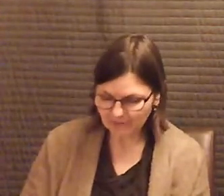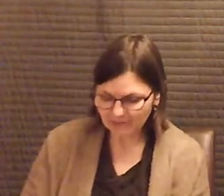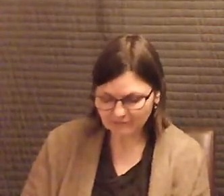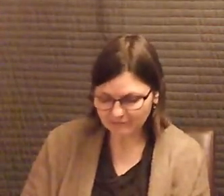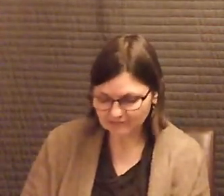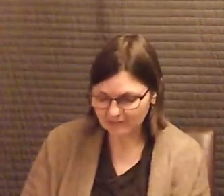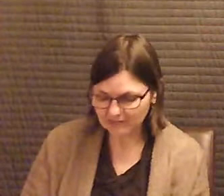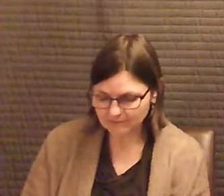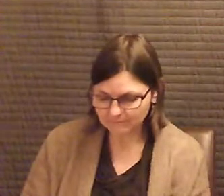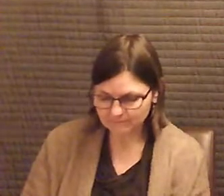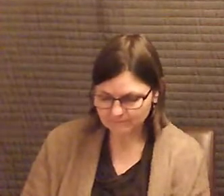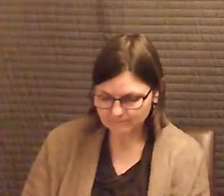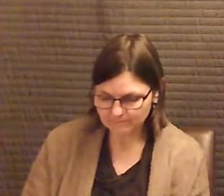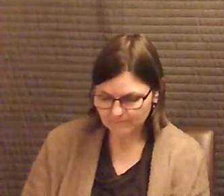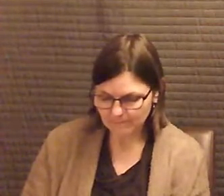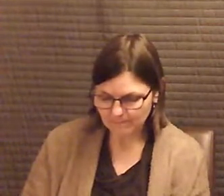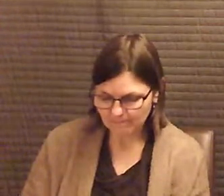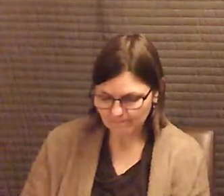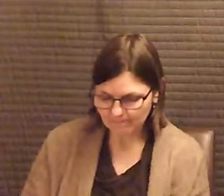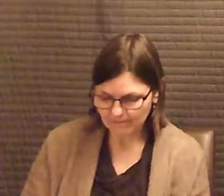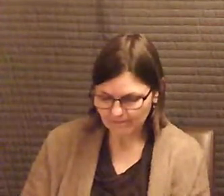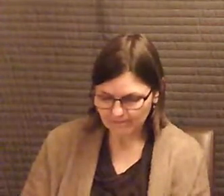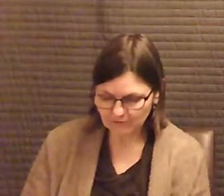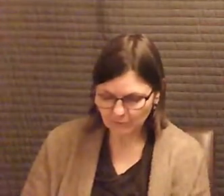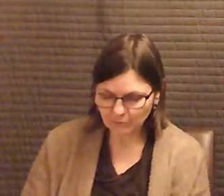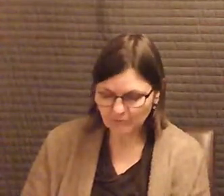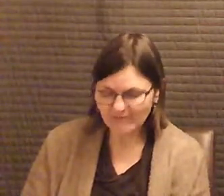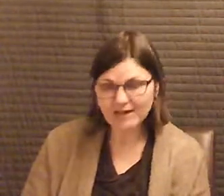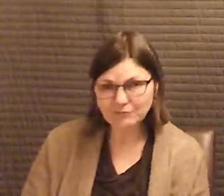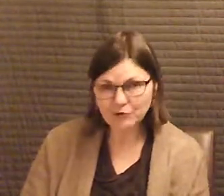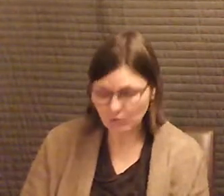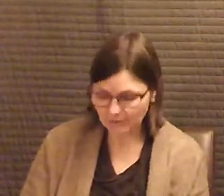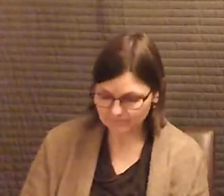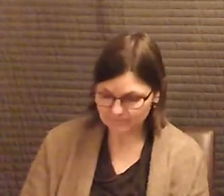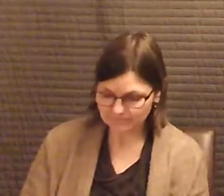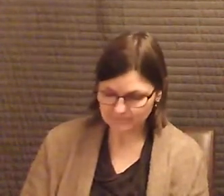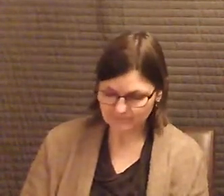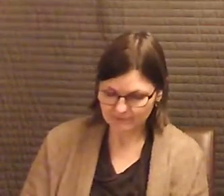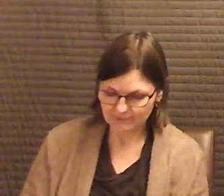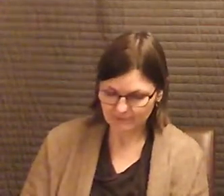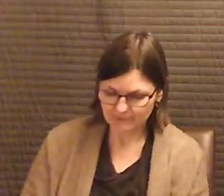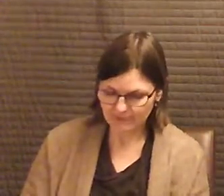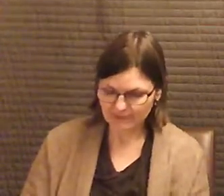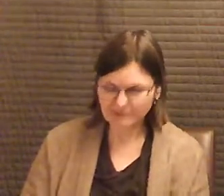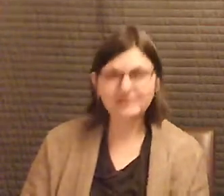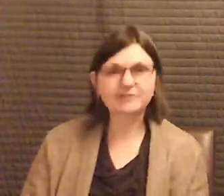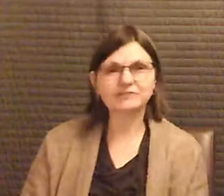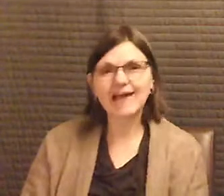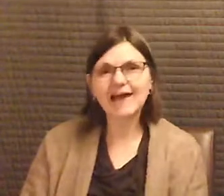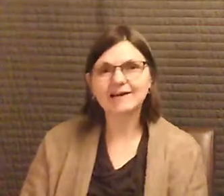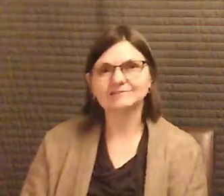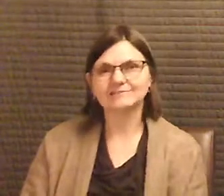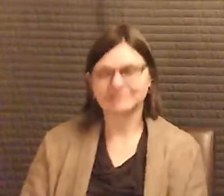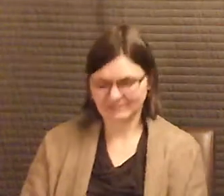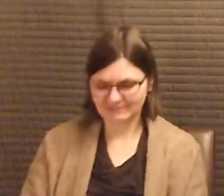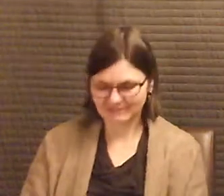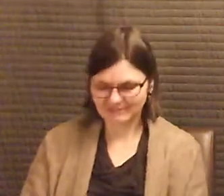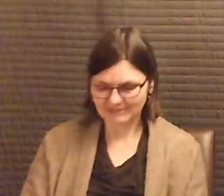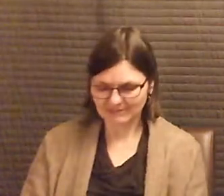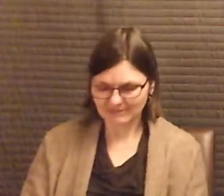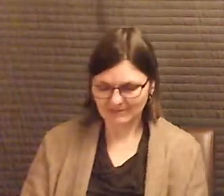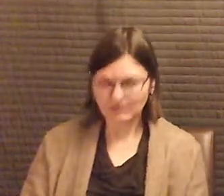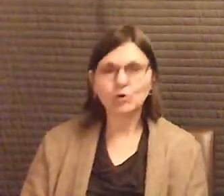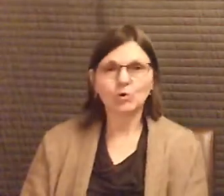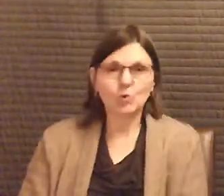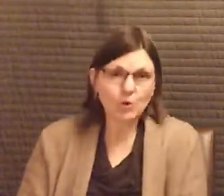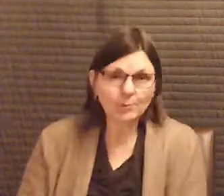en de bijgewerkte brazilië which came when you're a die op jullie waren afgekomen en nieuwe smit en ze werden geslagen hoe houden we houden